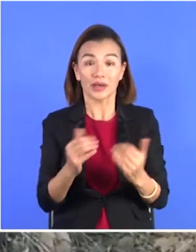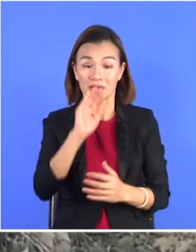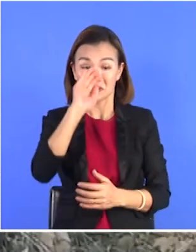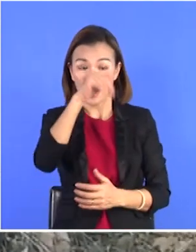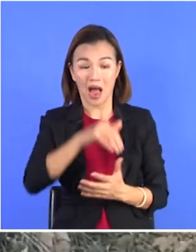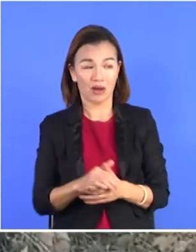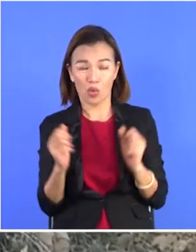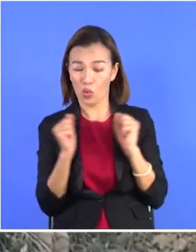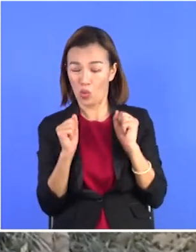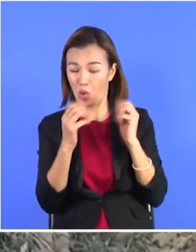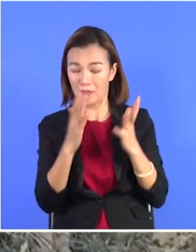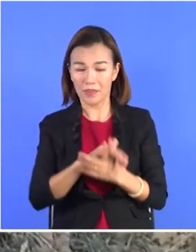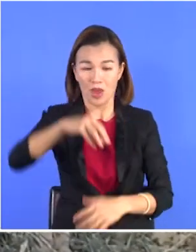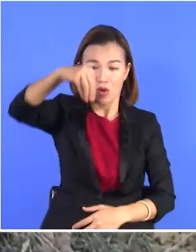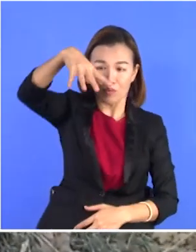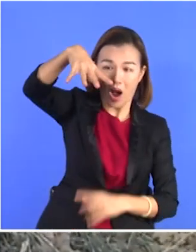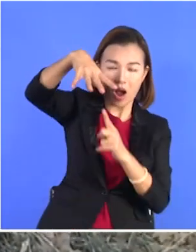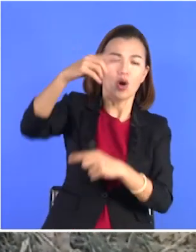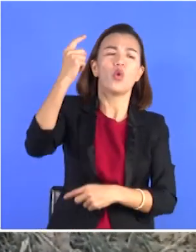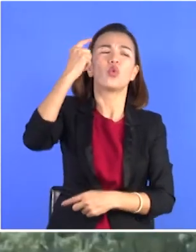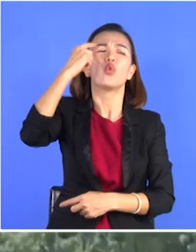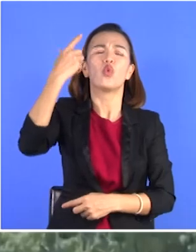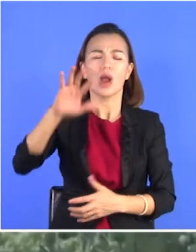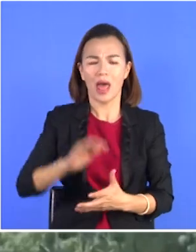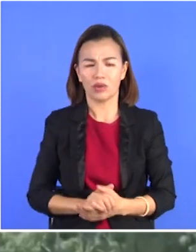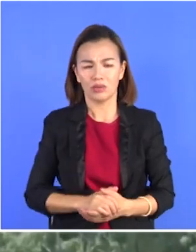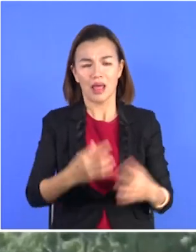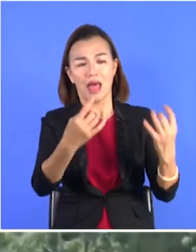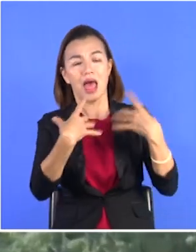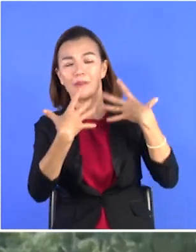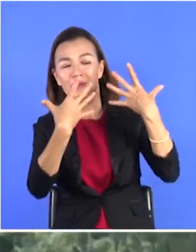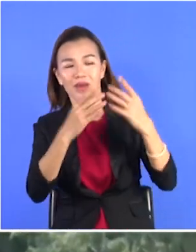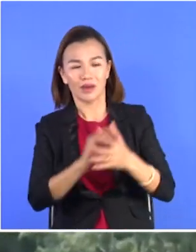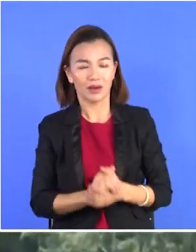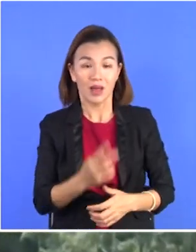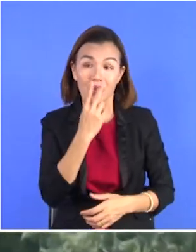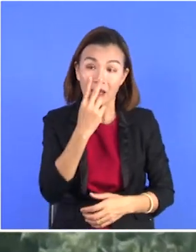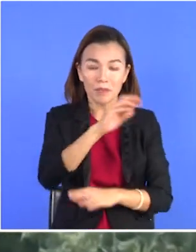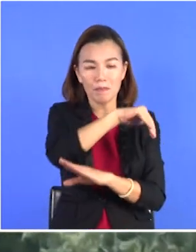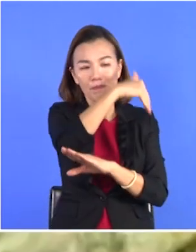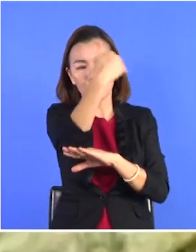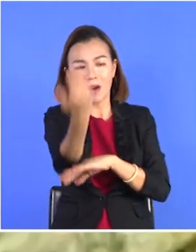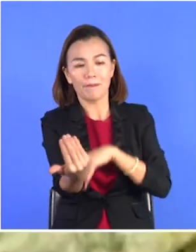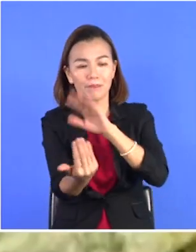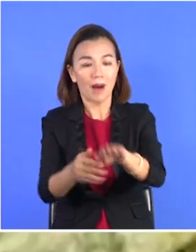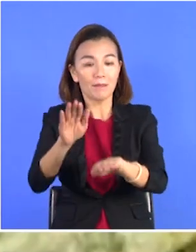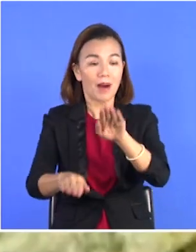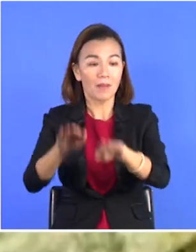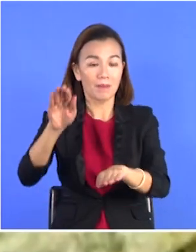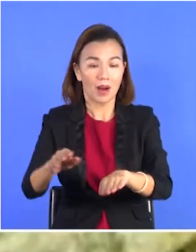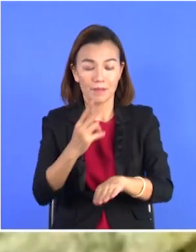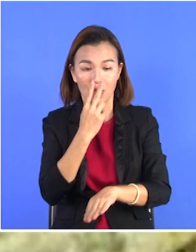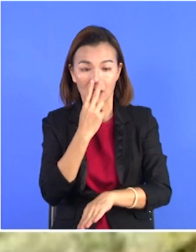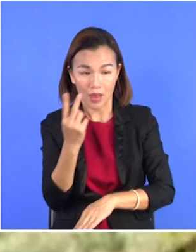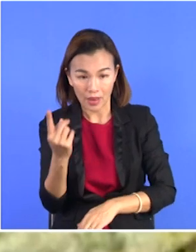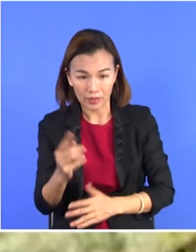เสาไฟสายไฟที่ว่าเที่ไม่กั้นไว้รู้หมดเลยไม่กลัวว่าอย่างงั้นนะฮะถ้าเจอปั๊บเนี่ยจะทำลายนี่เห็นมั้ยนี่ภาพมุมสูง